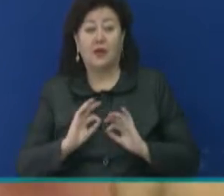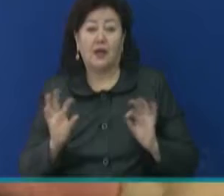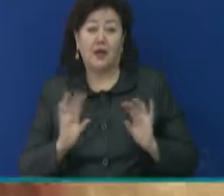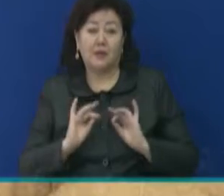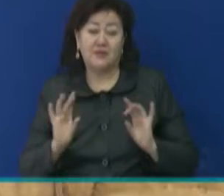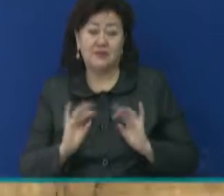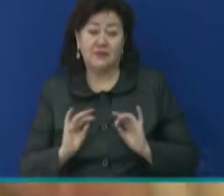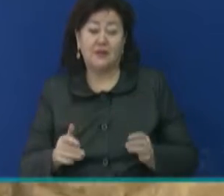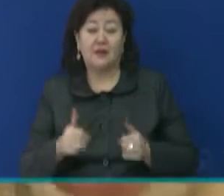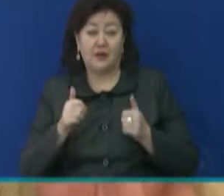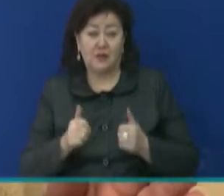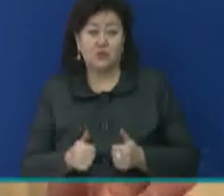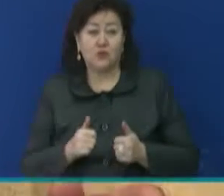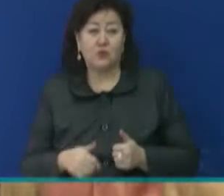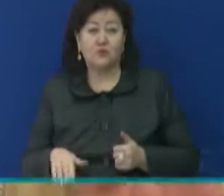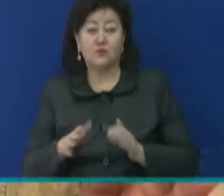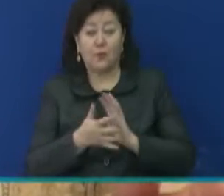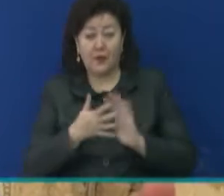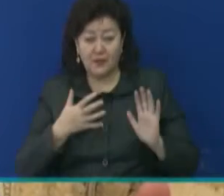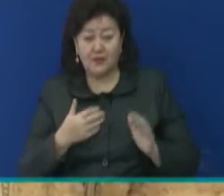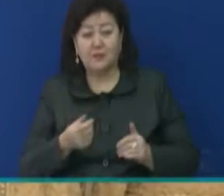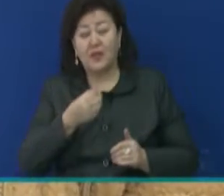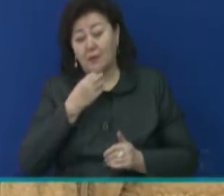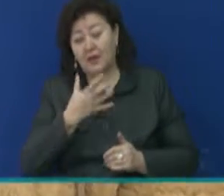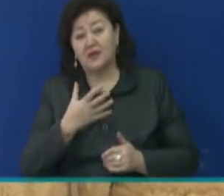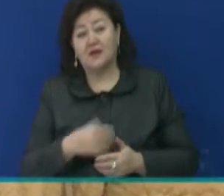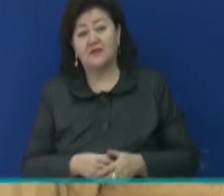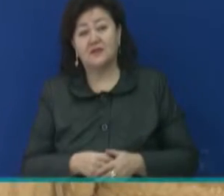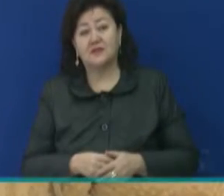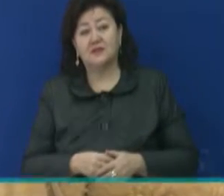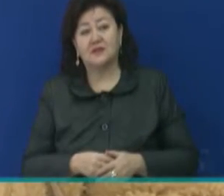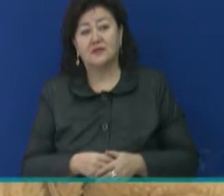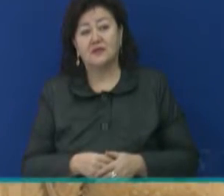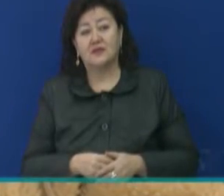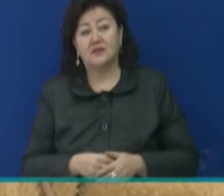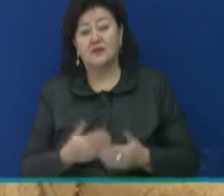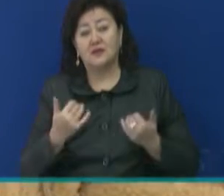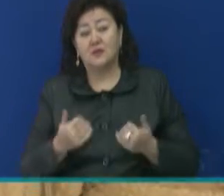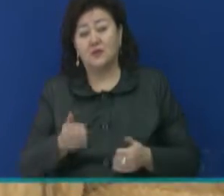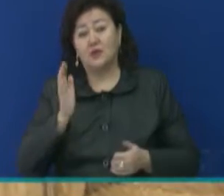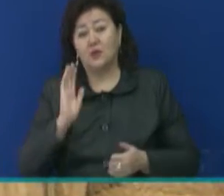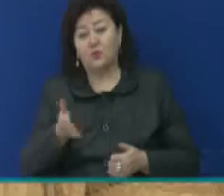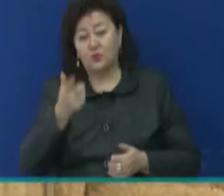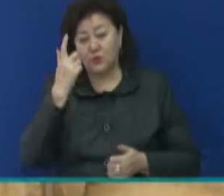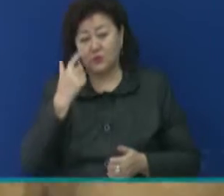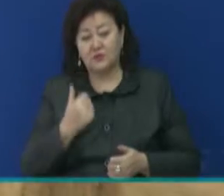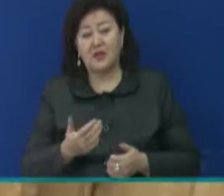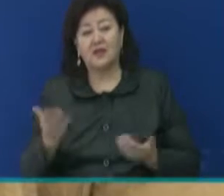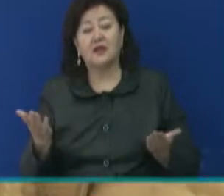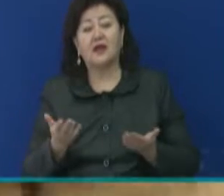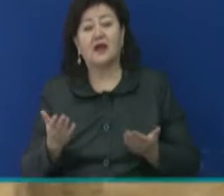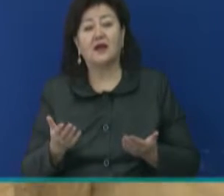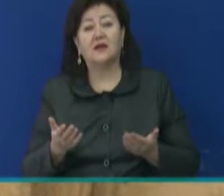хорошо я поняла все не понравилось теперь буду знать как